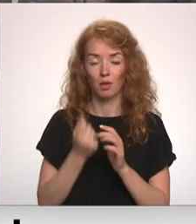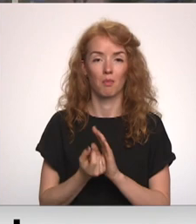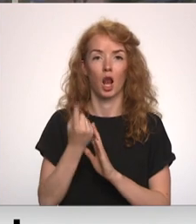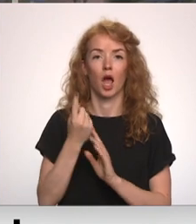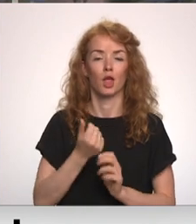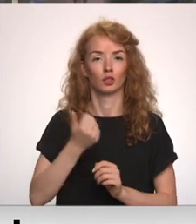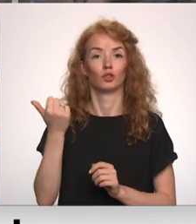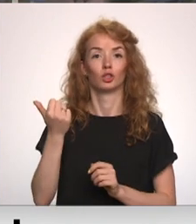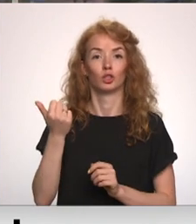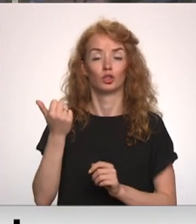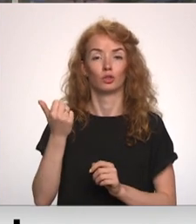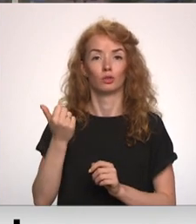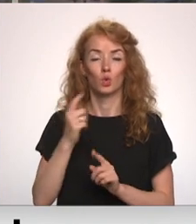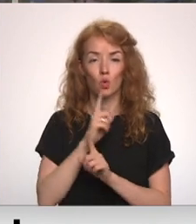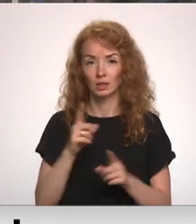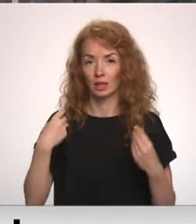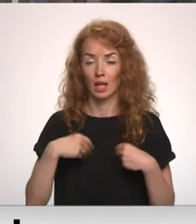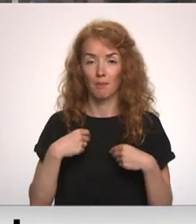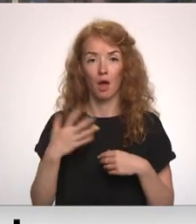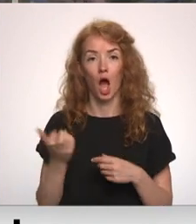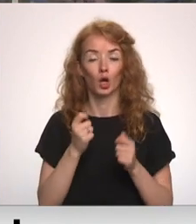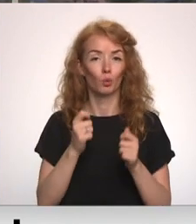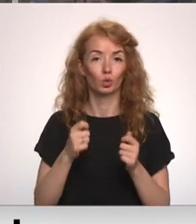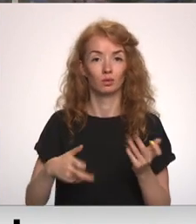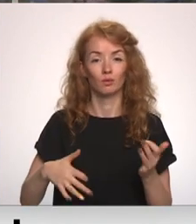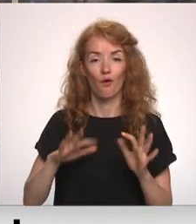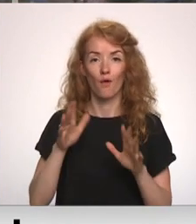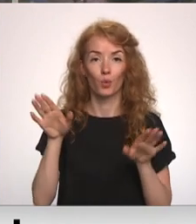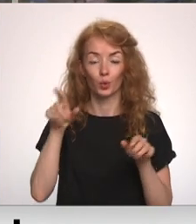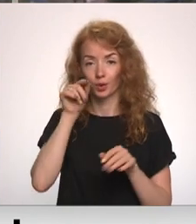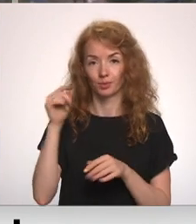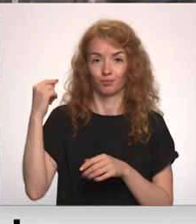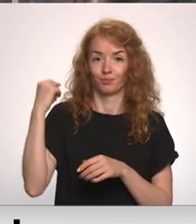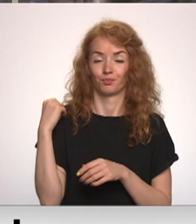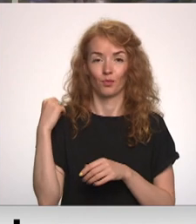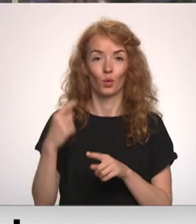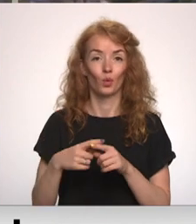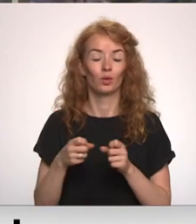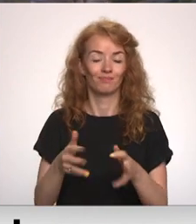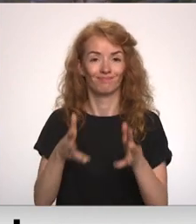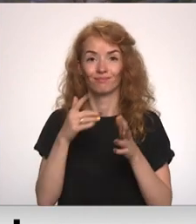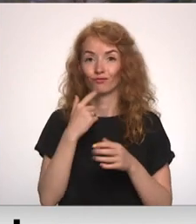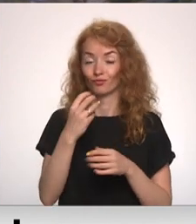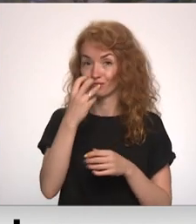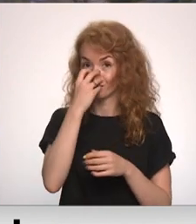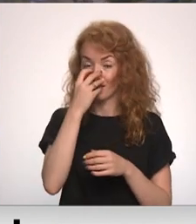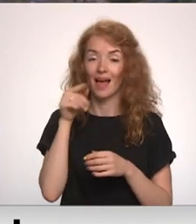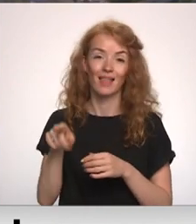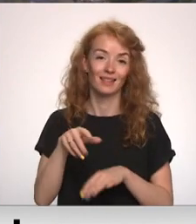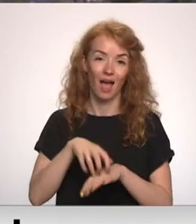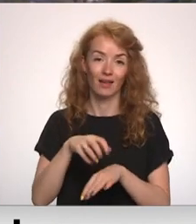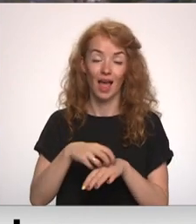viņš, jo cik ģērbies ar mūzikas instrumentu rokās vai pūtniņu uz pleca. Un vienmēr ar koši sarkanu degunu. Tas ir dakteris